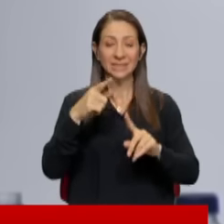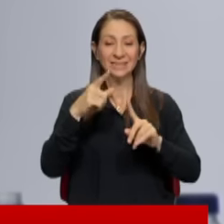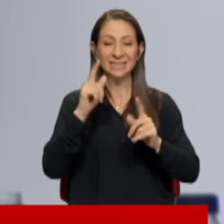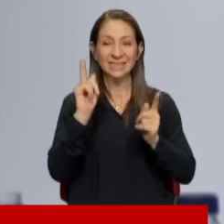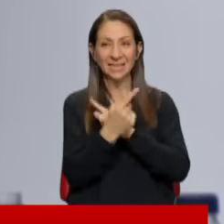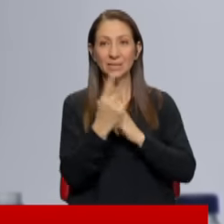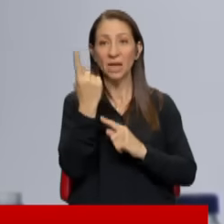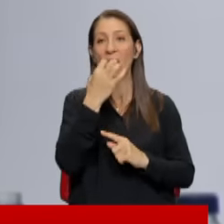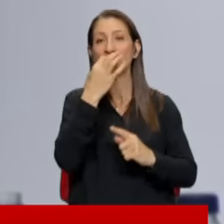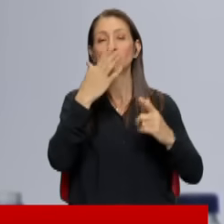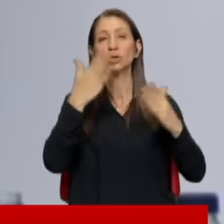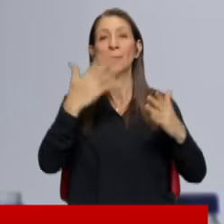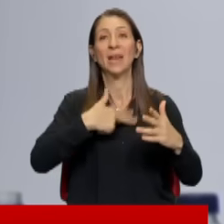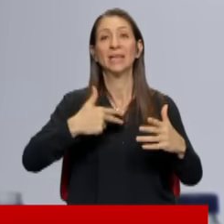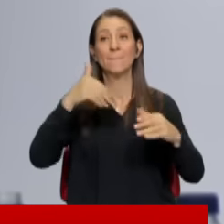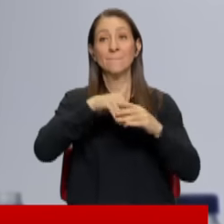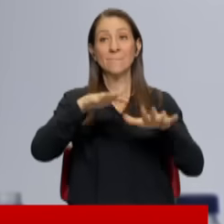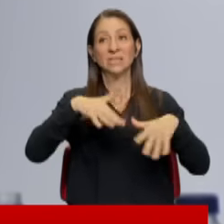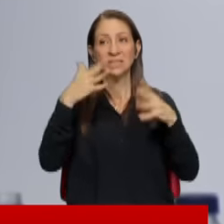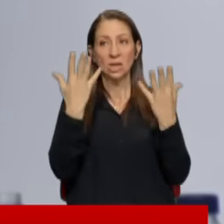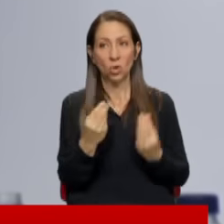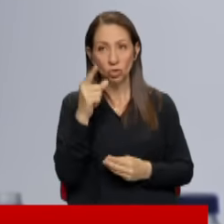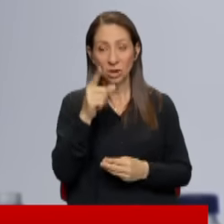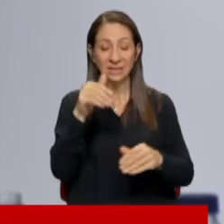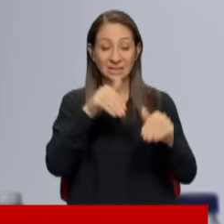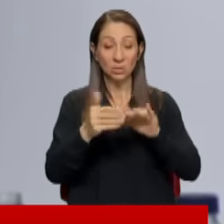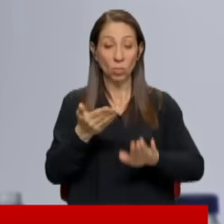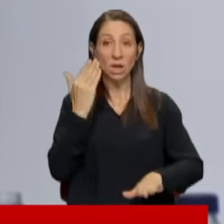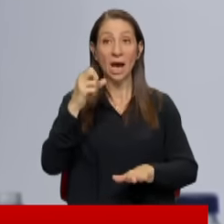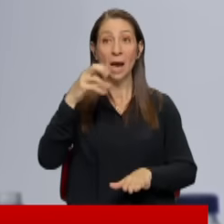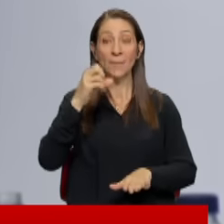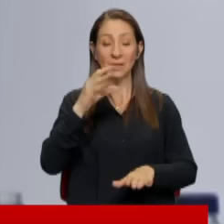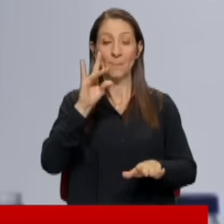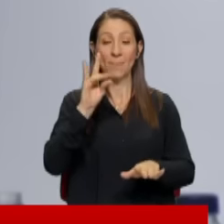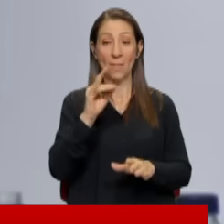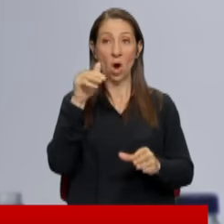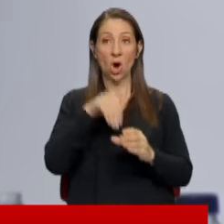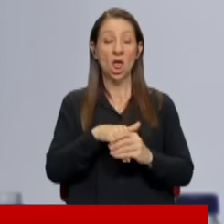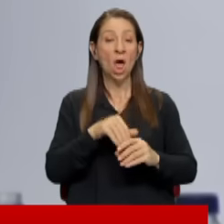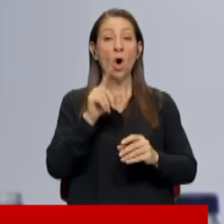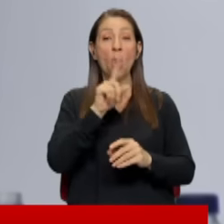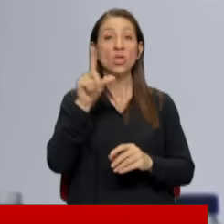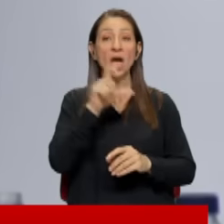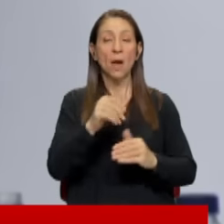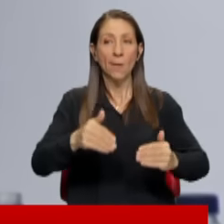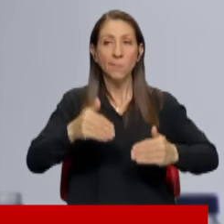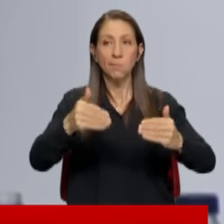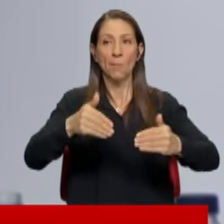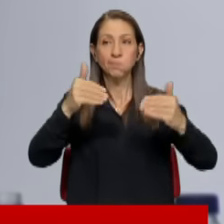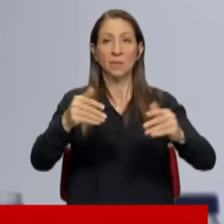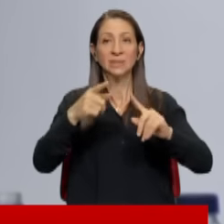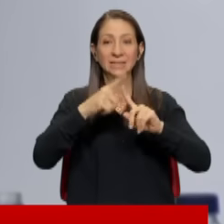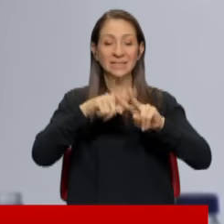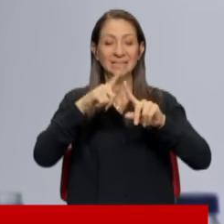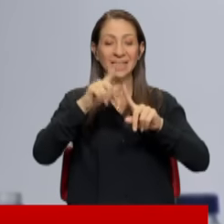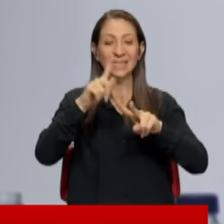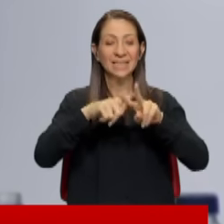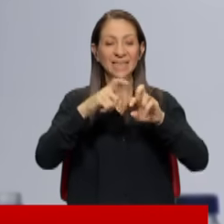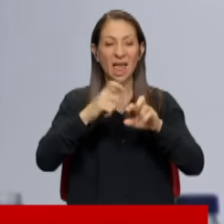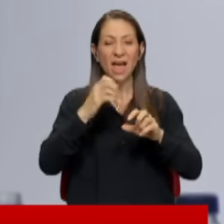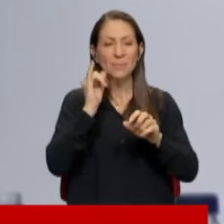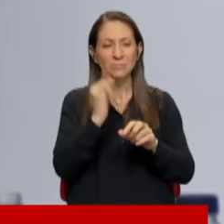bir görüntüde Ankara Büyükşehir Belediye Meclisi'nde kaydedildi. Seçim öncesinde AK Parti ve MHP oylarıyla 10 aydır ertelenen Tatlar Atık Su